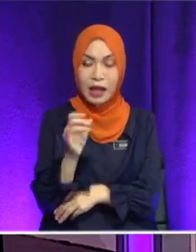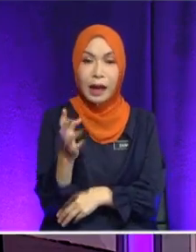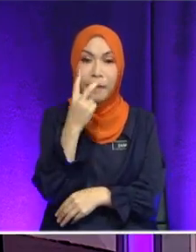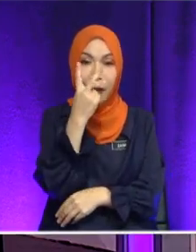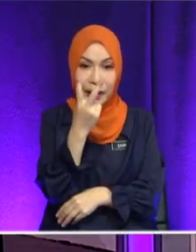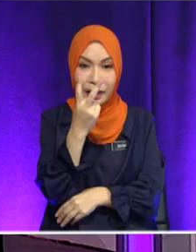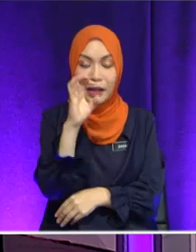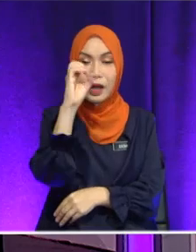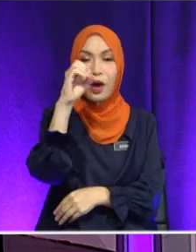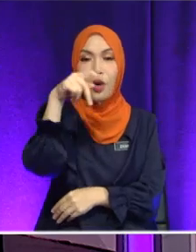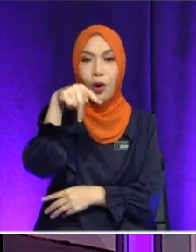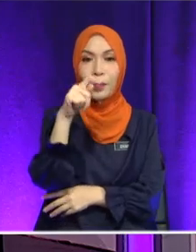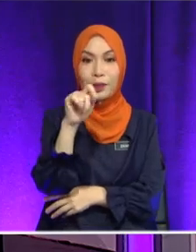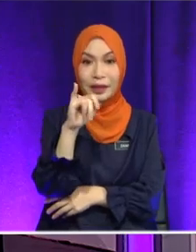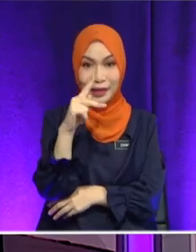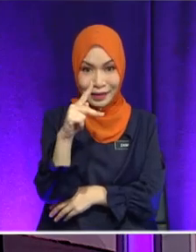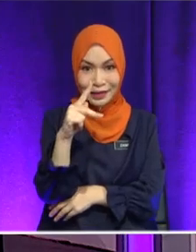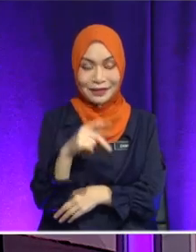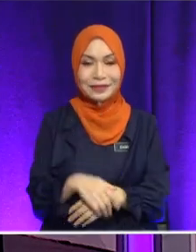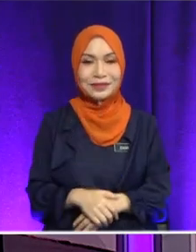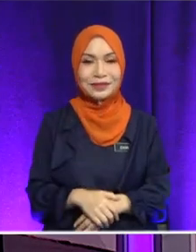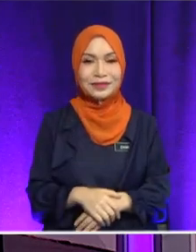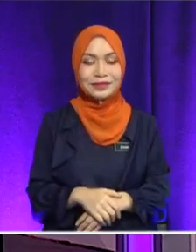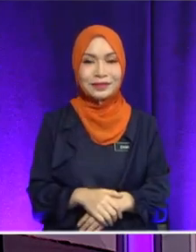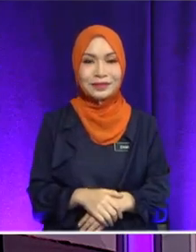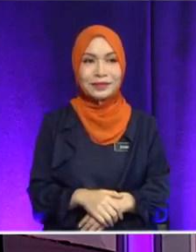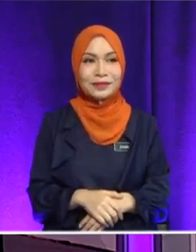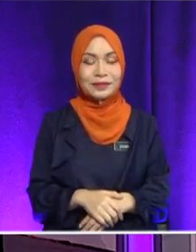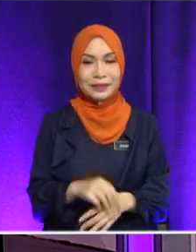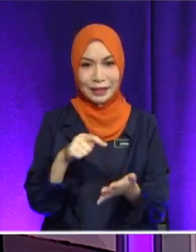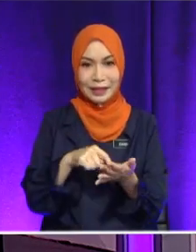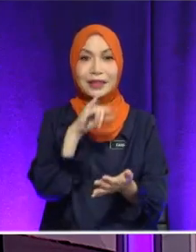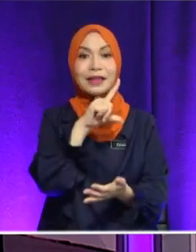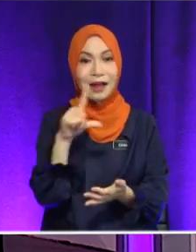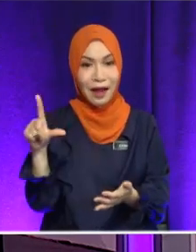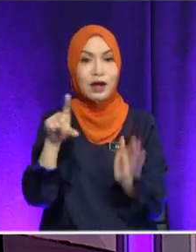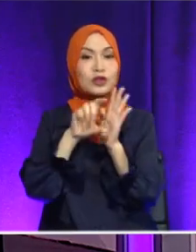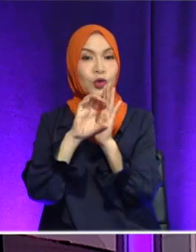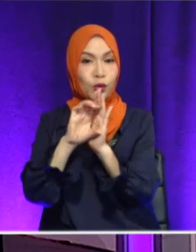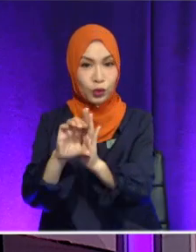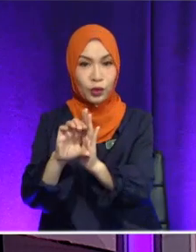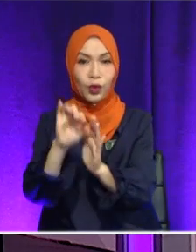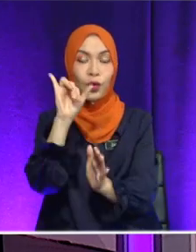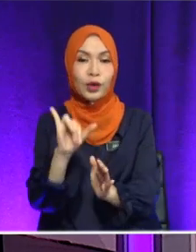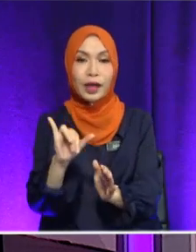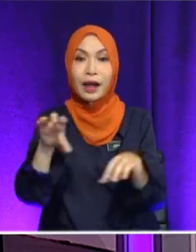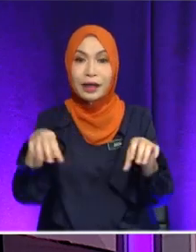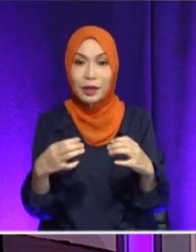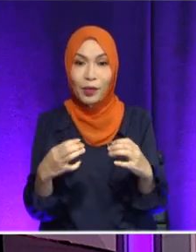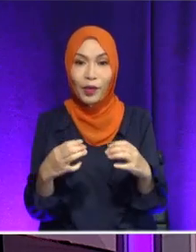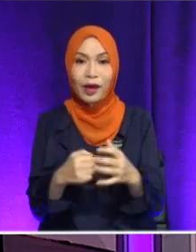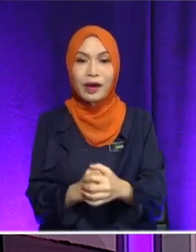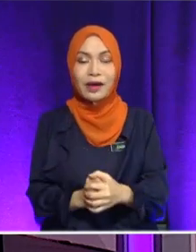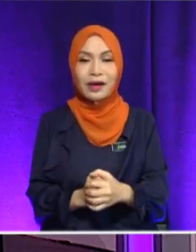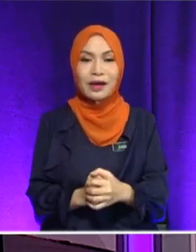71 dan juga menggunakan cat ini adalah contoh-contoh yang dihasilkan pada seni op